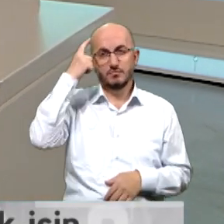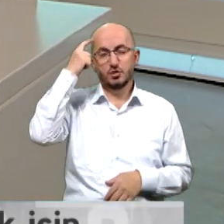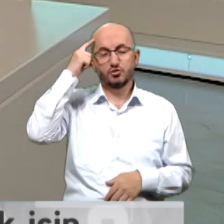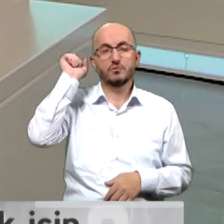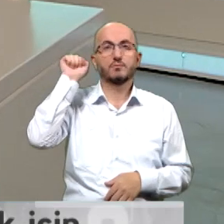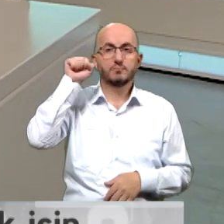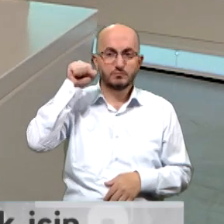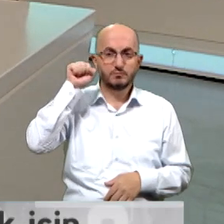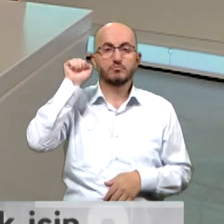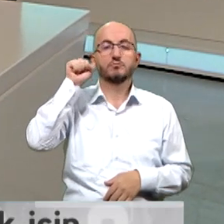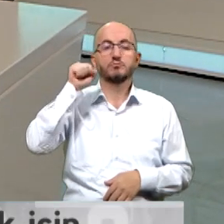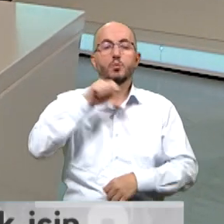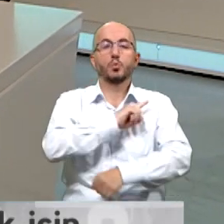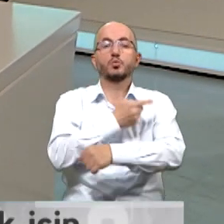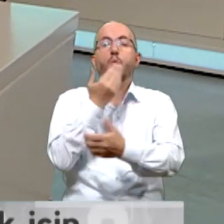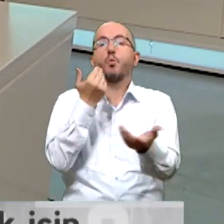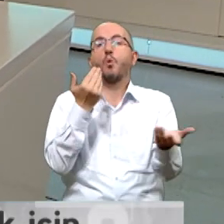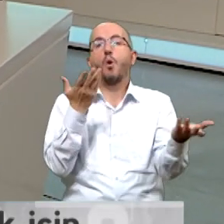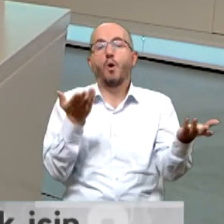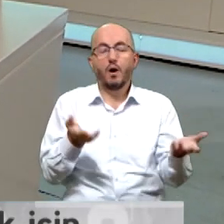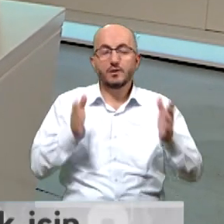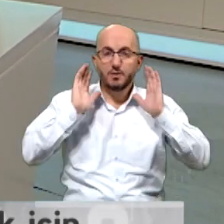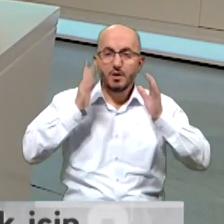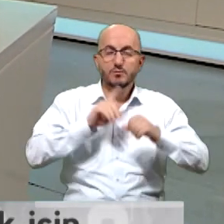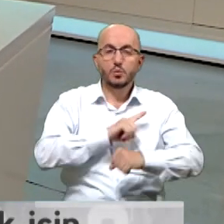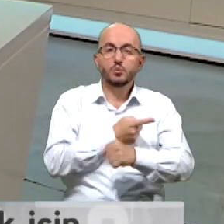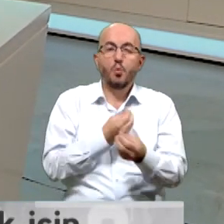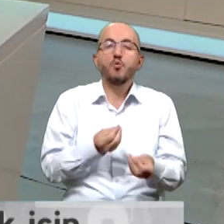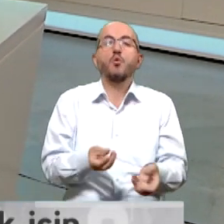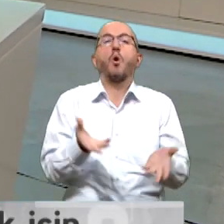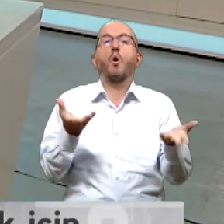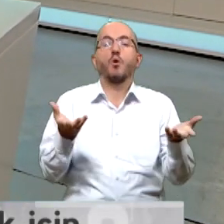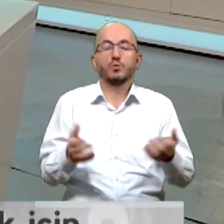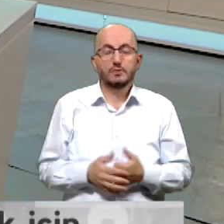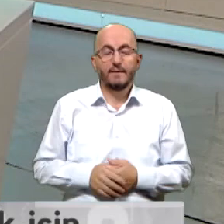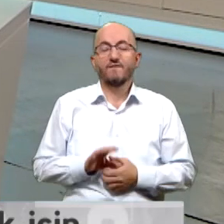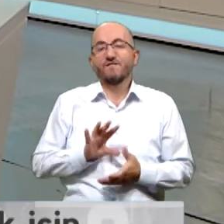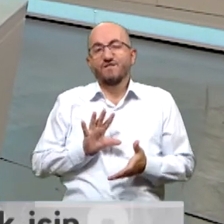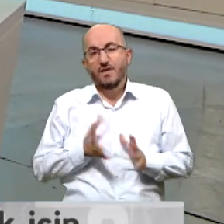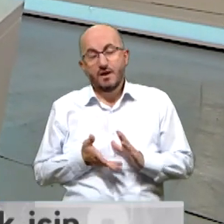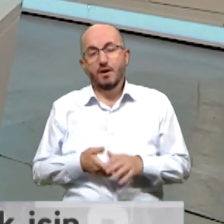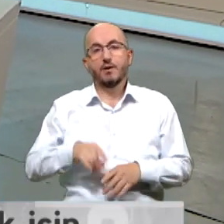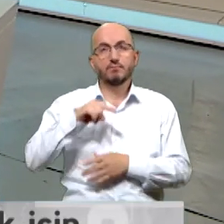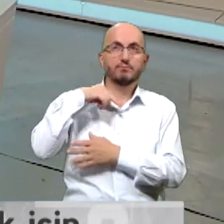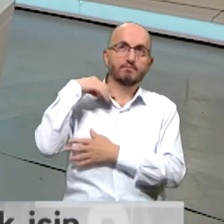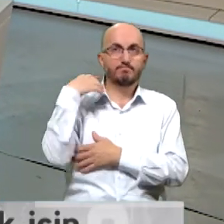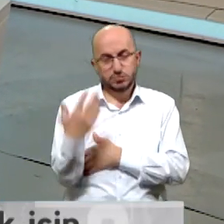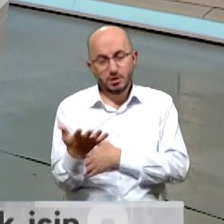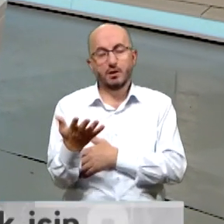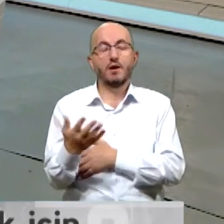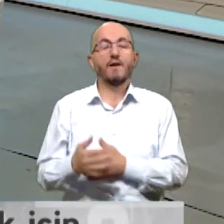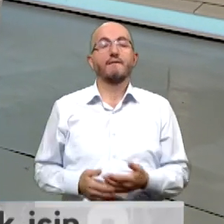başıyla da ima edecek derecede namaz kılacak bir kudreti yoktur. Veya efendim baygındır.